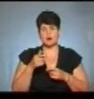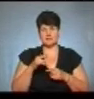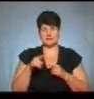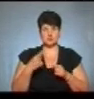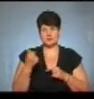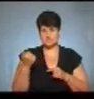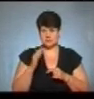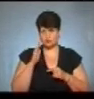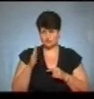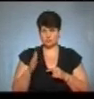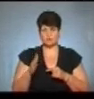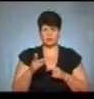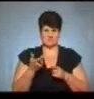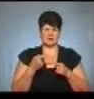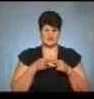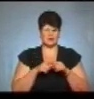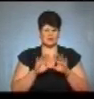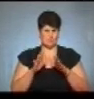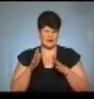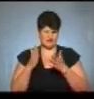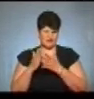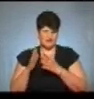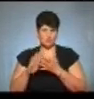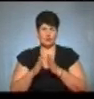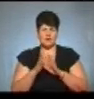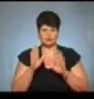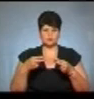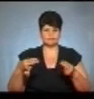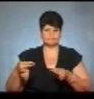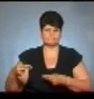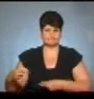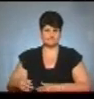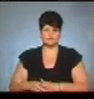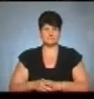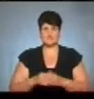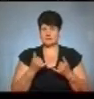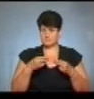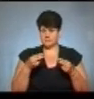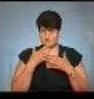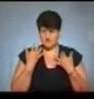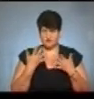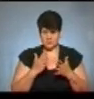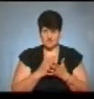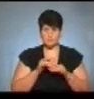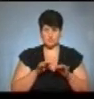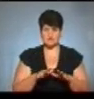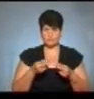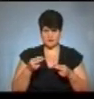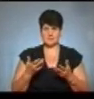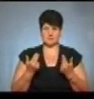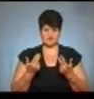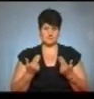вже повинні проходять певні технічні моменти, і договори всі будуть підписані. Наразі не підписані, але вже йде процес щодо підписання.